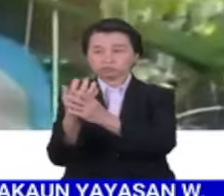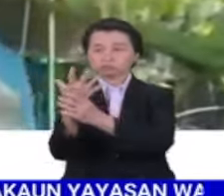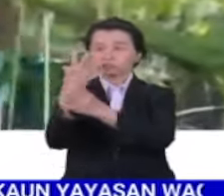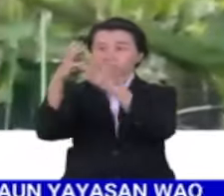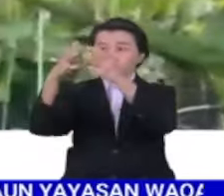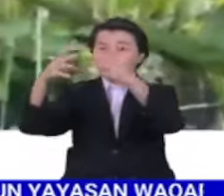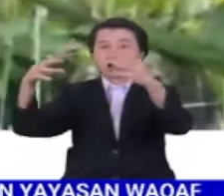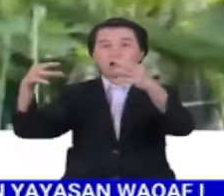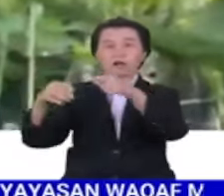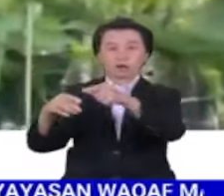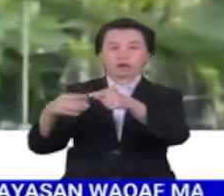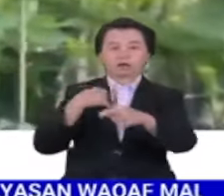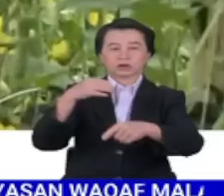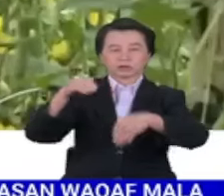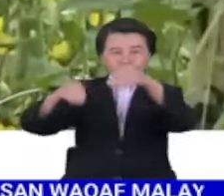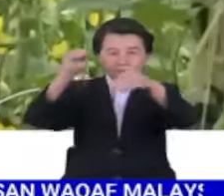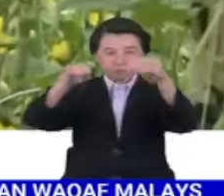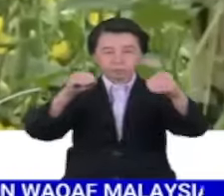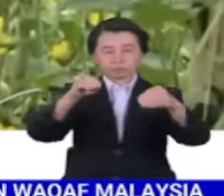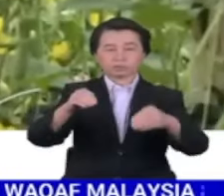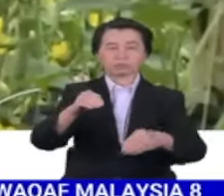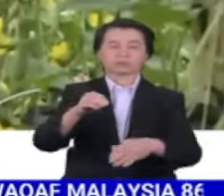tanaman sayuran